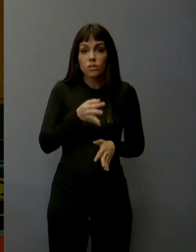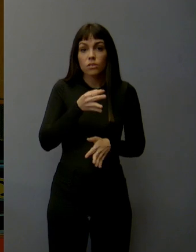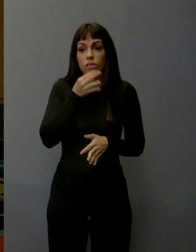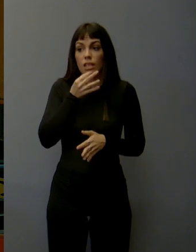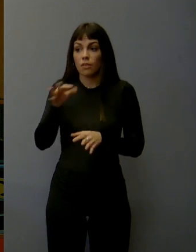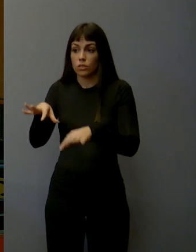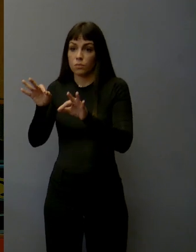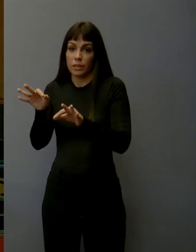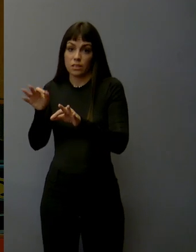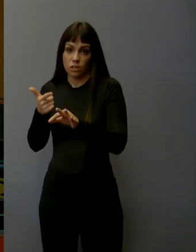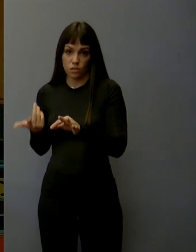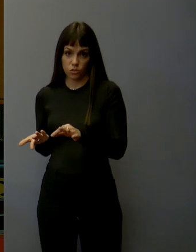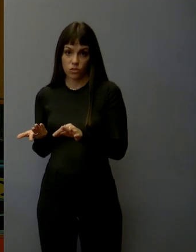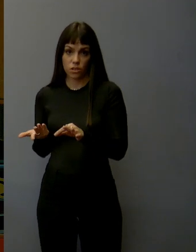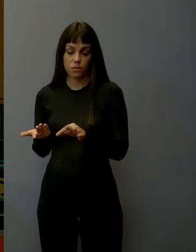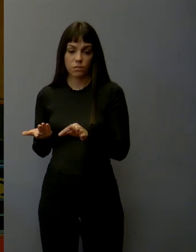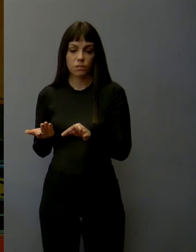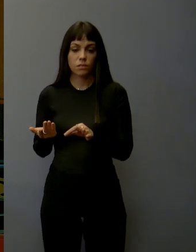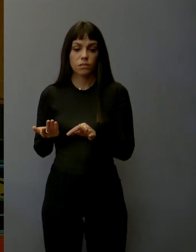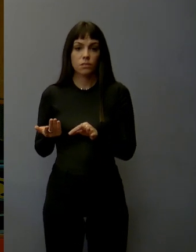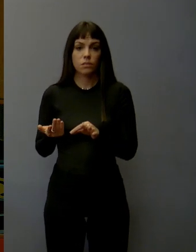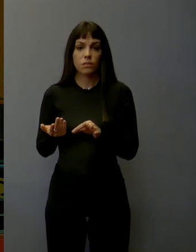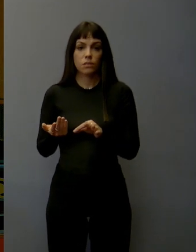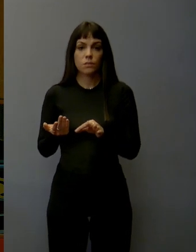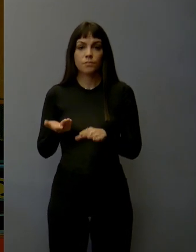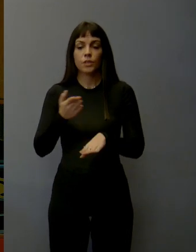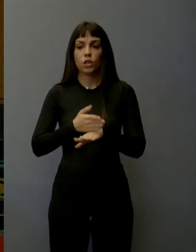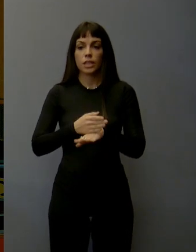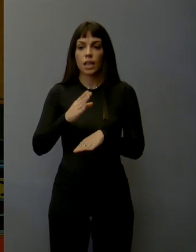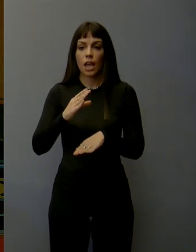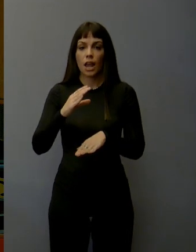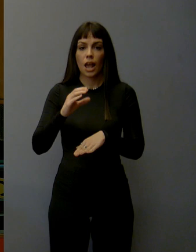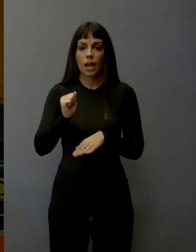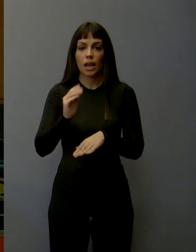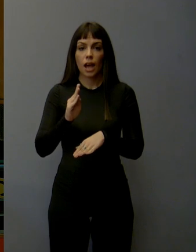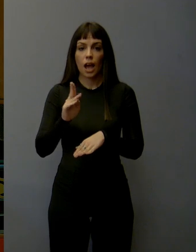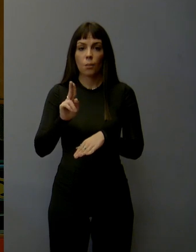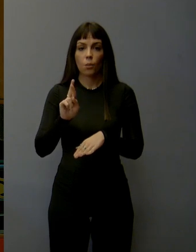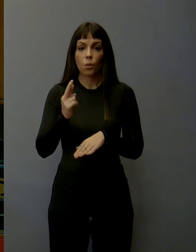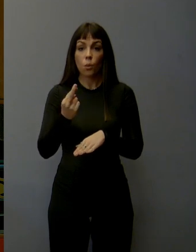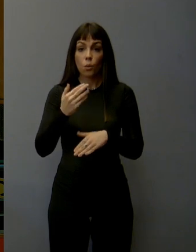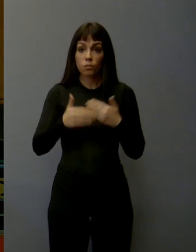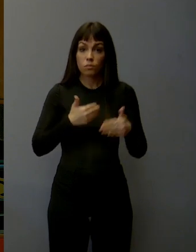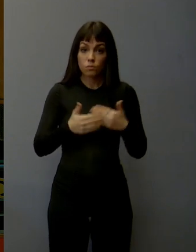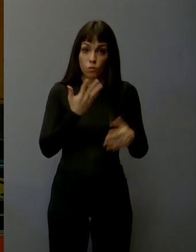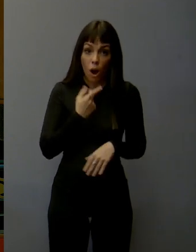di conseguenza Allora consigliere Cavour e lei non intende proseguire